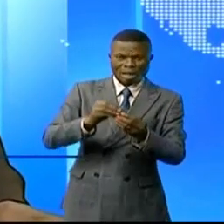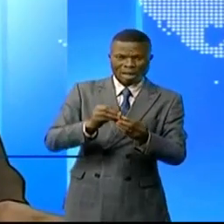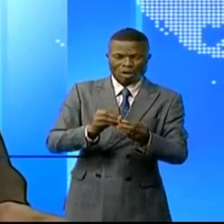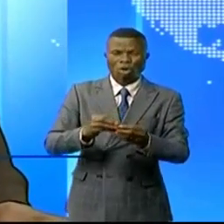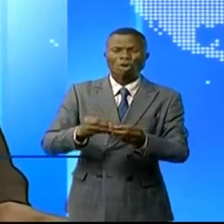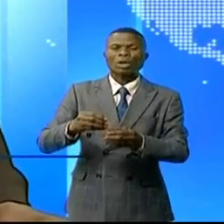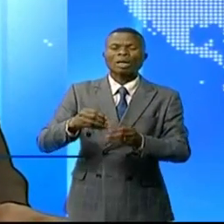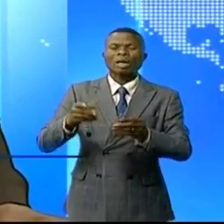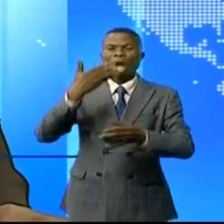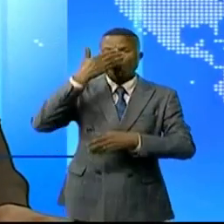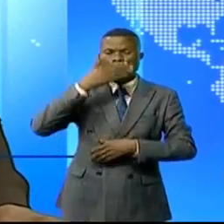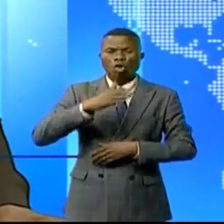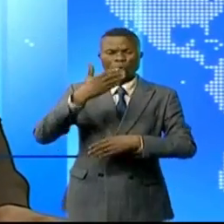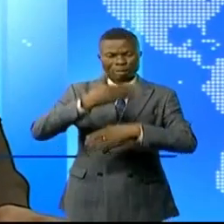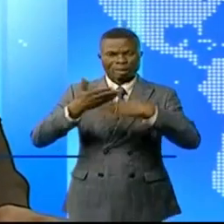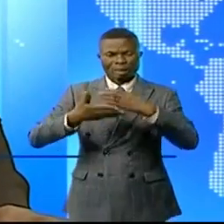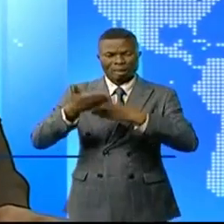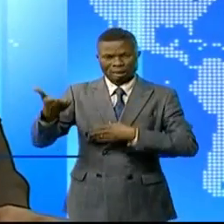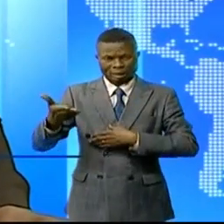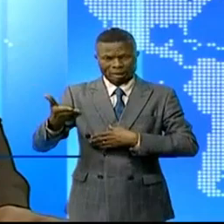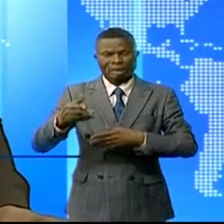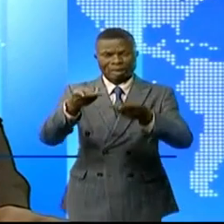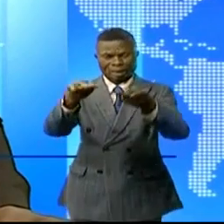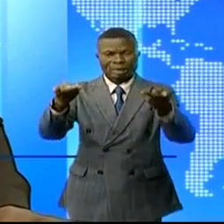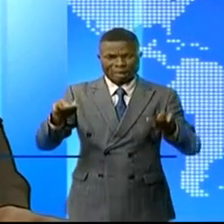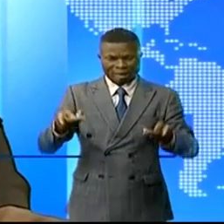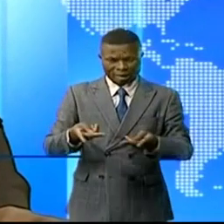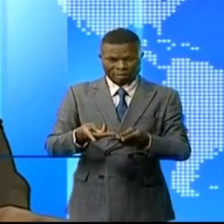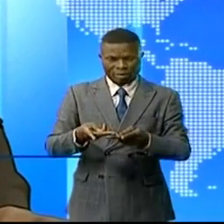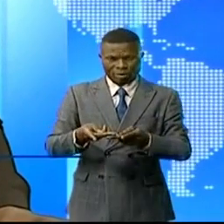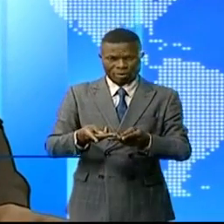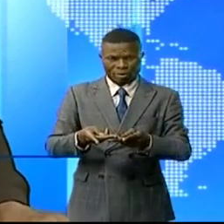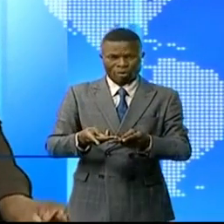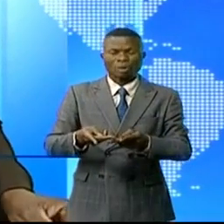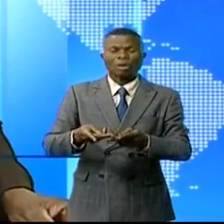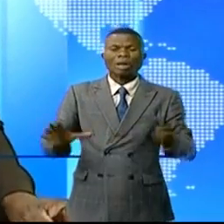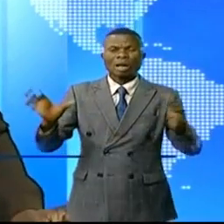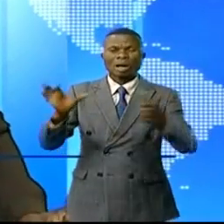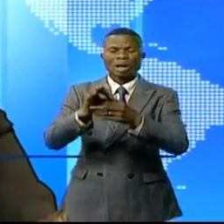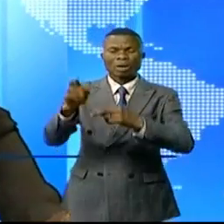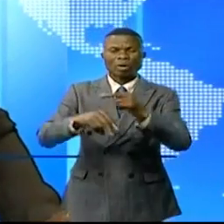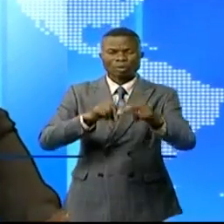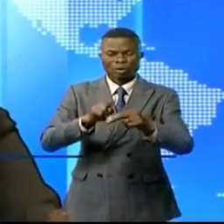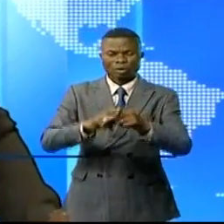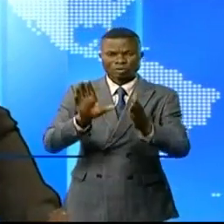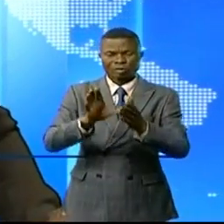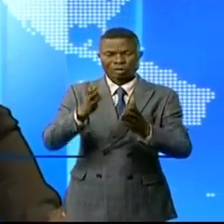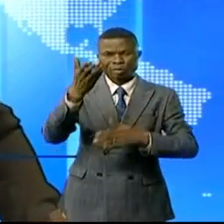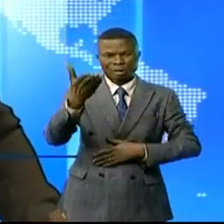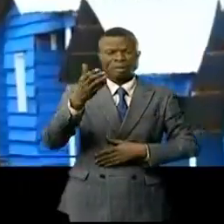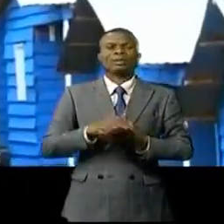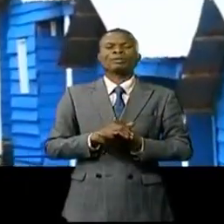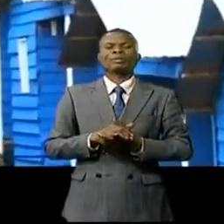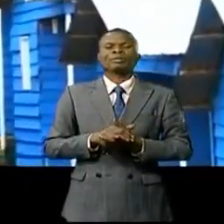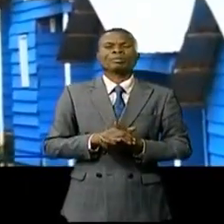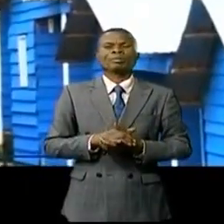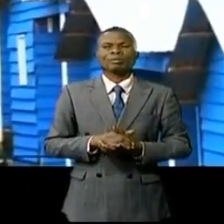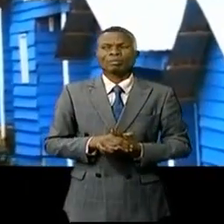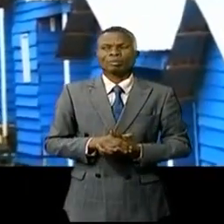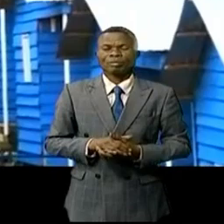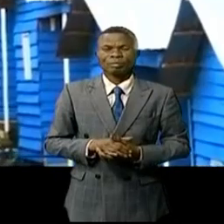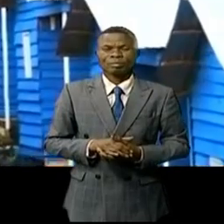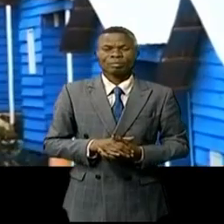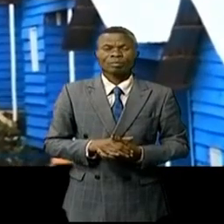et un centre de santé dans le site dit de coalition nationale. Reportage. En réalité,